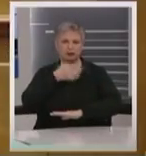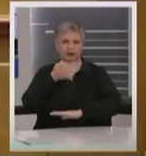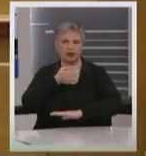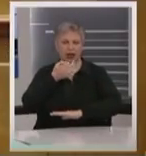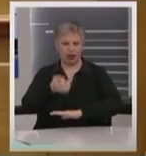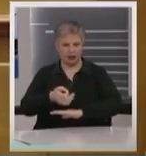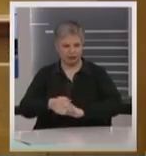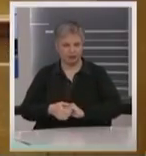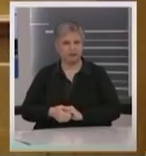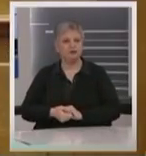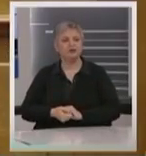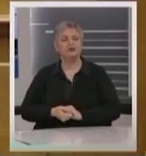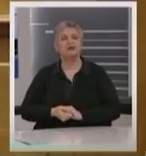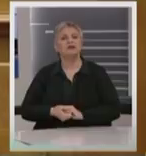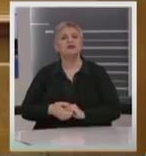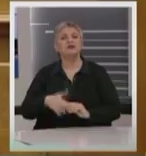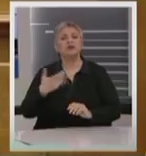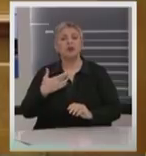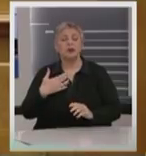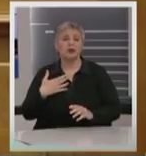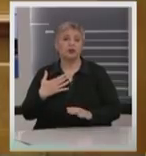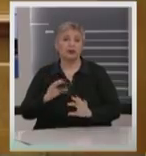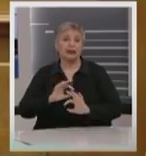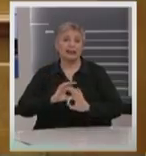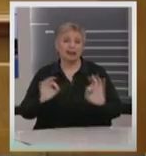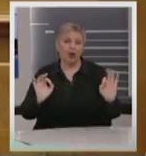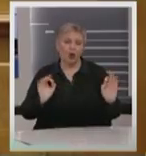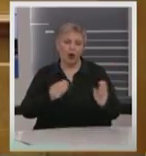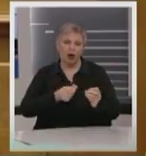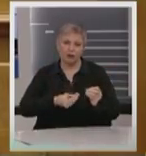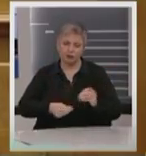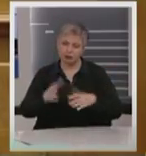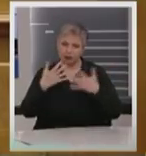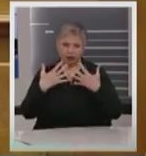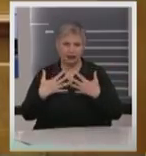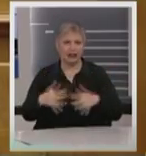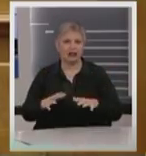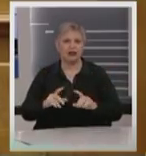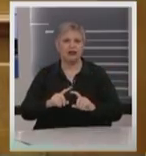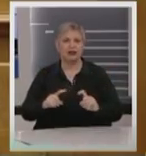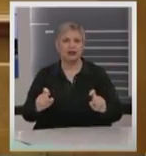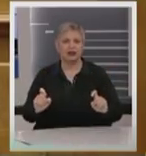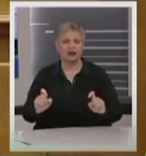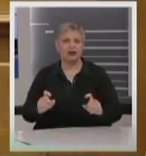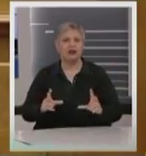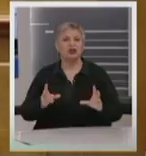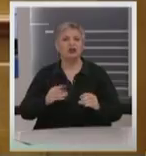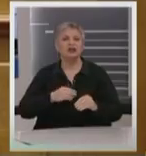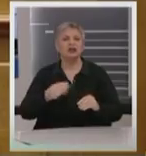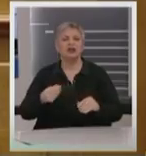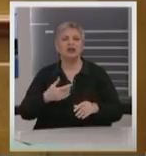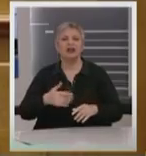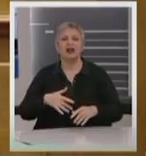η πιο προβληματική εξέλιξη όμως, κυρίες και κύριοι συνάδελφοι, είναι στο πεδίο της ανταγωνιστικότητας, όπου